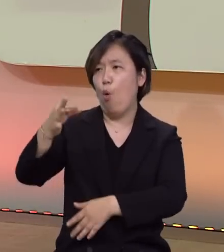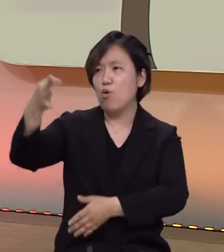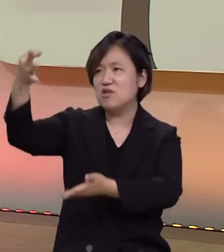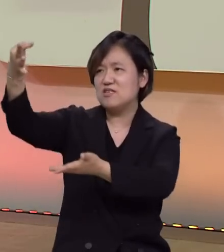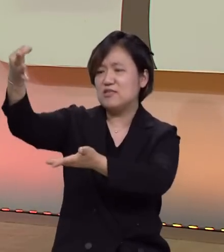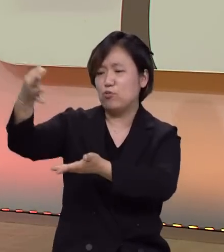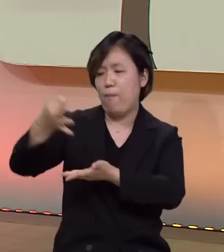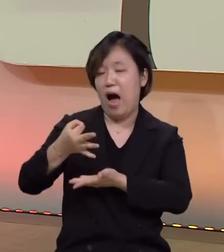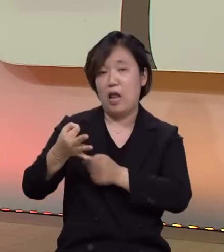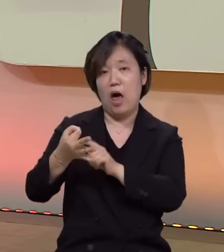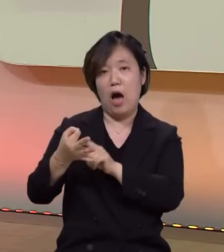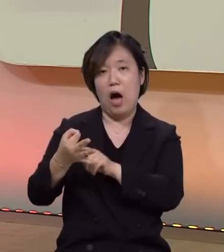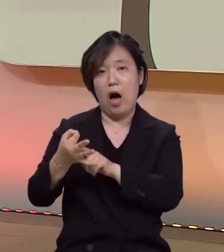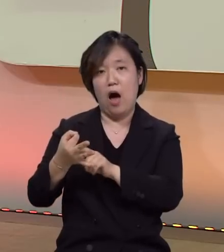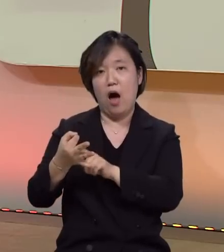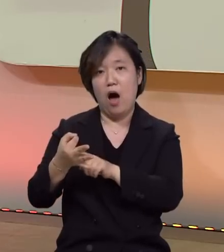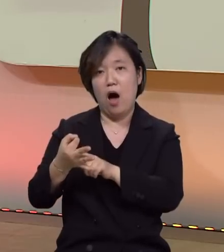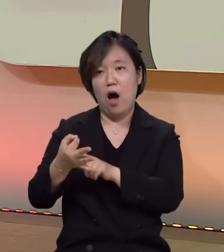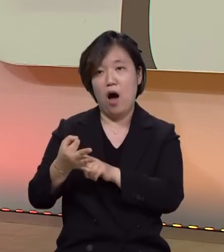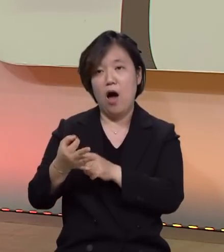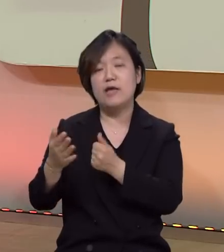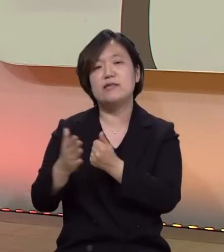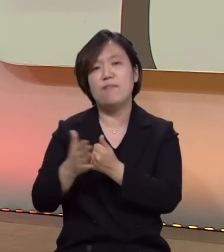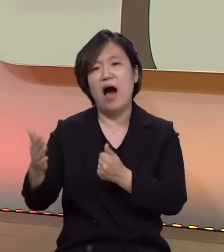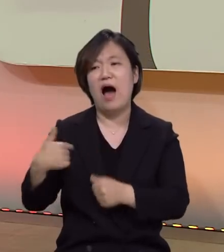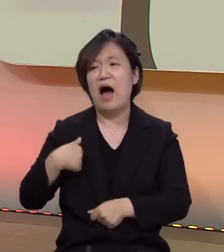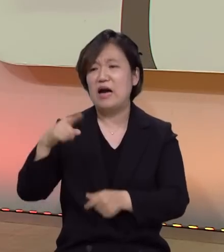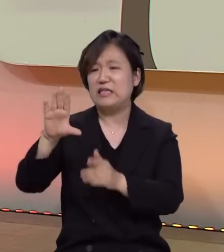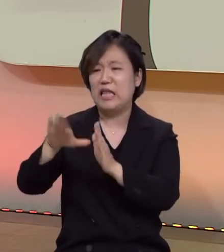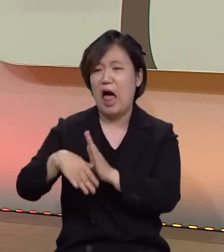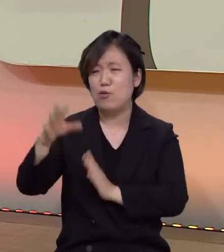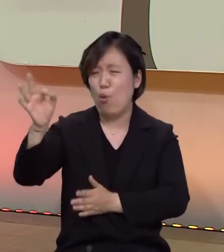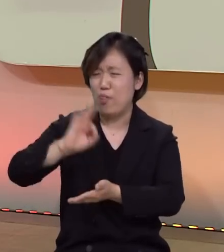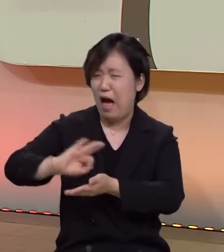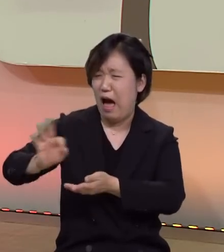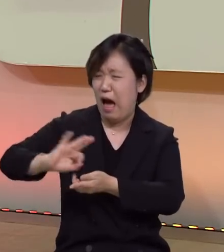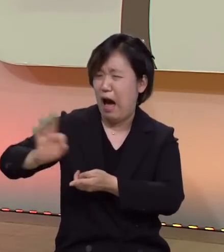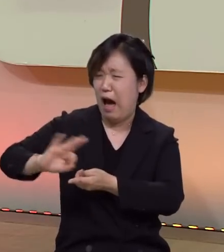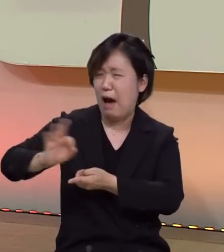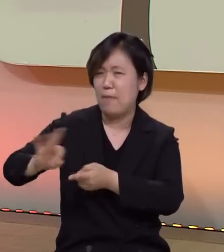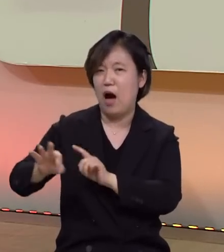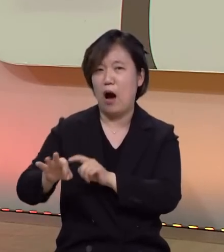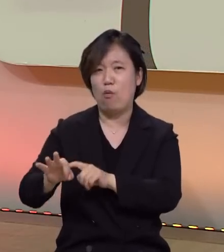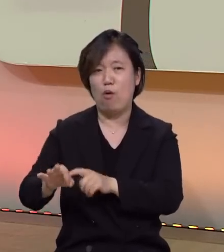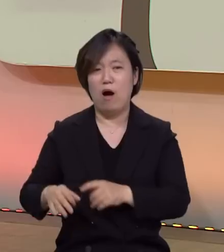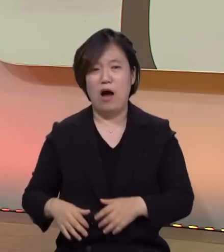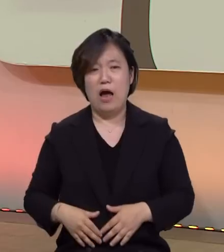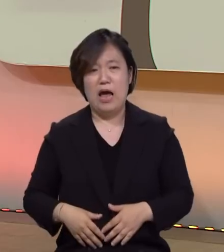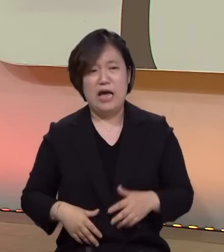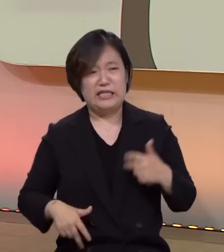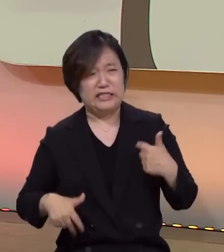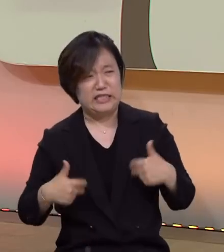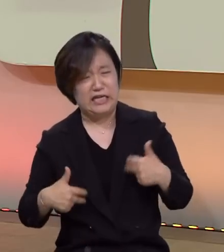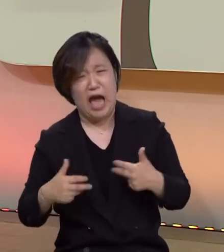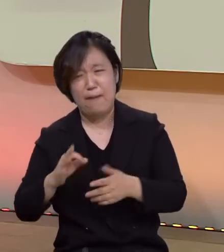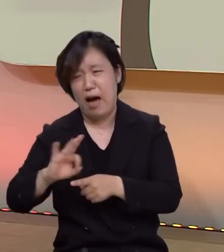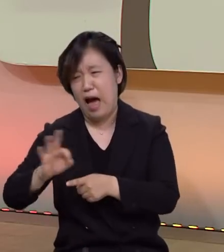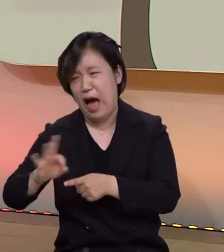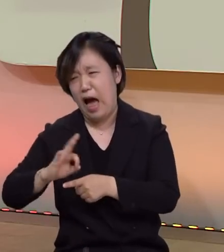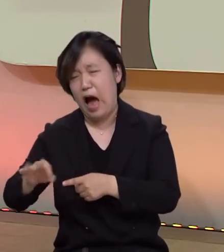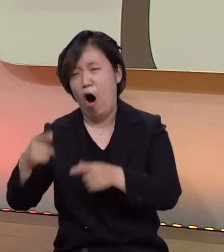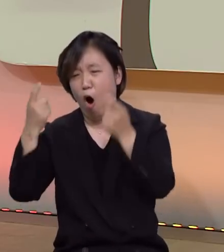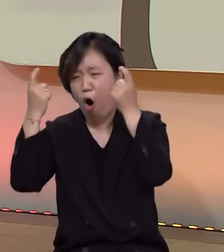당첨이 되었지만 그때 흥청망청 돈을 쓰면서 쾌락과 환락에 빠지거나